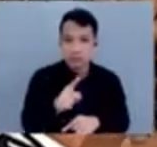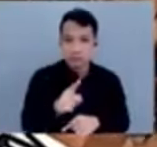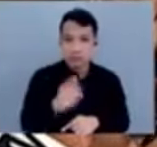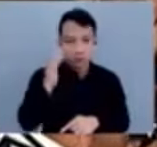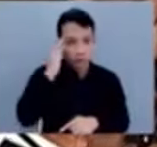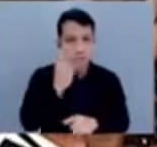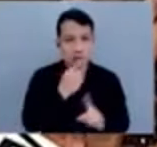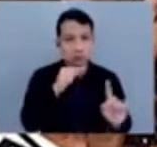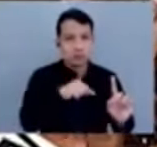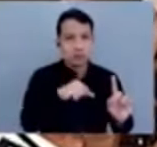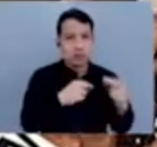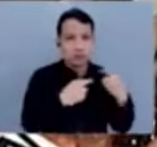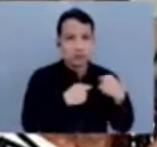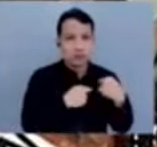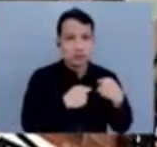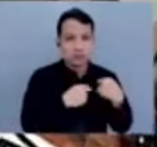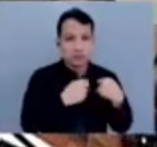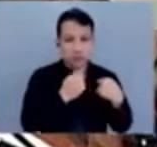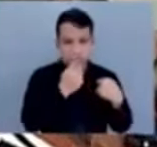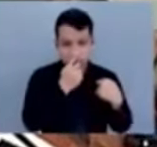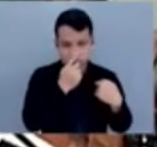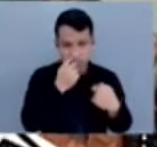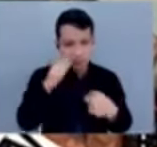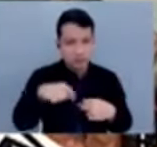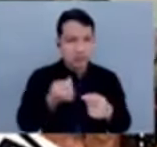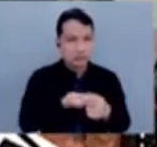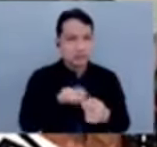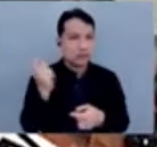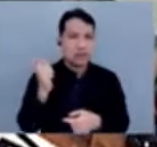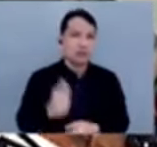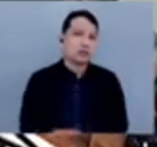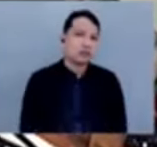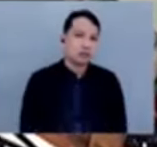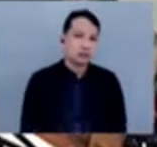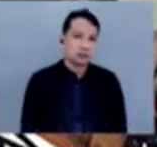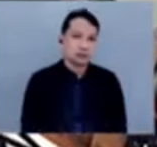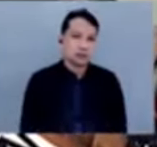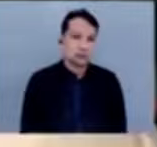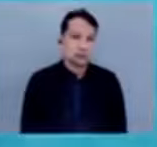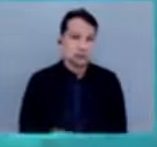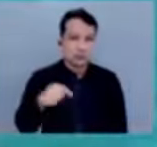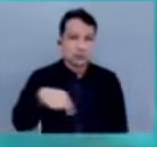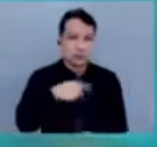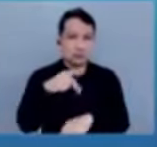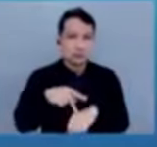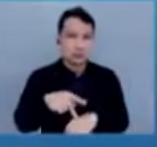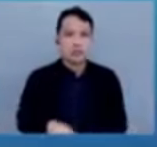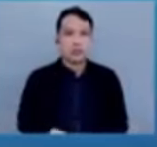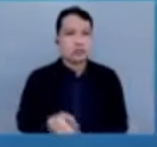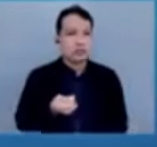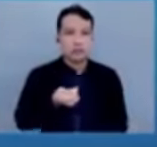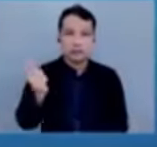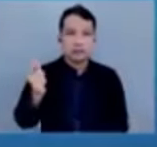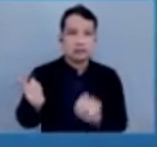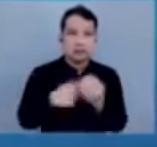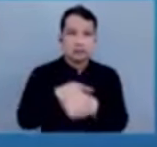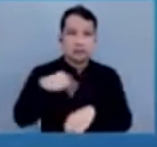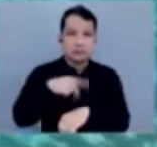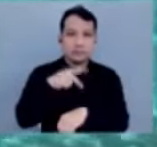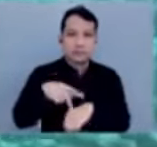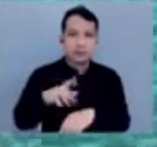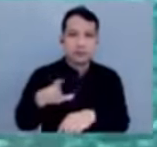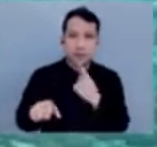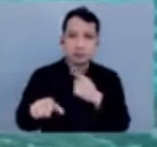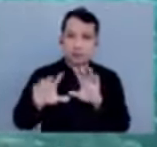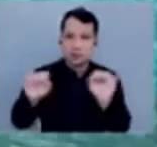ang responsable dito at alisin sa Republika ng Pilipinas. Sabi pa ni Teodoro, tanging si Pangulong